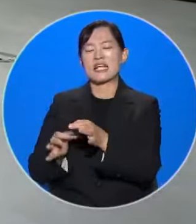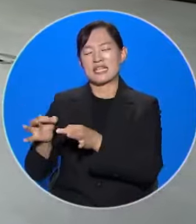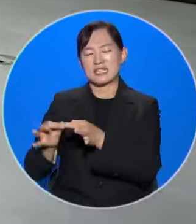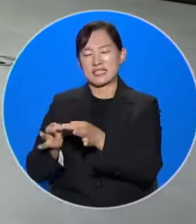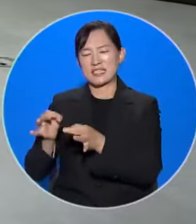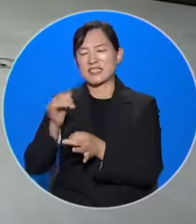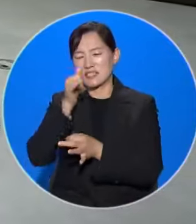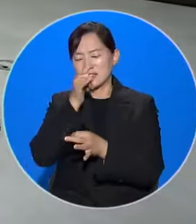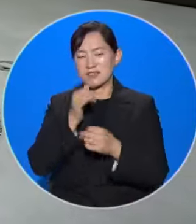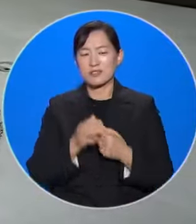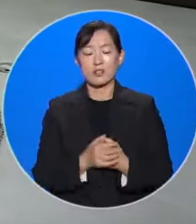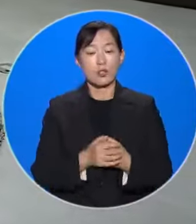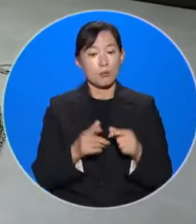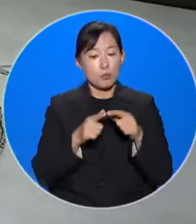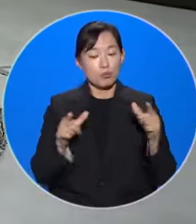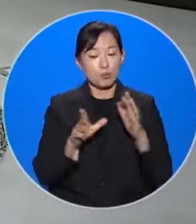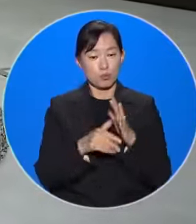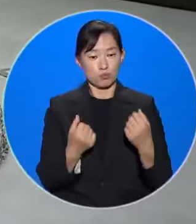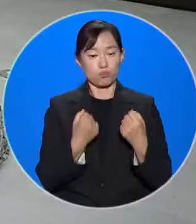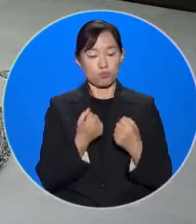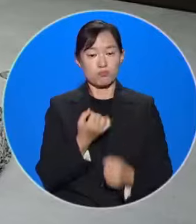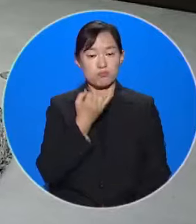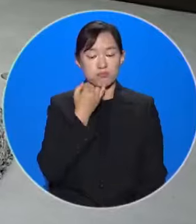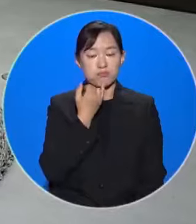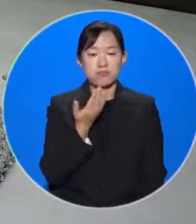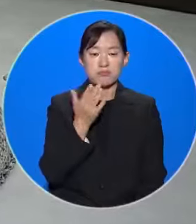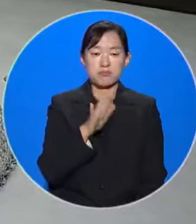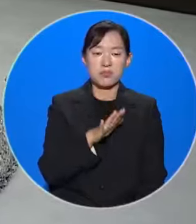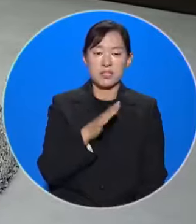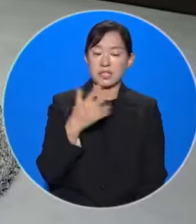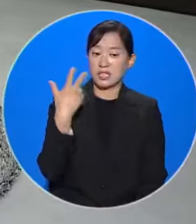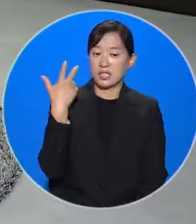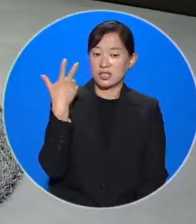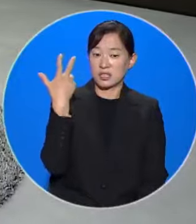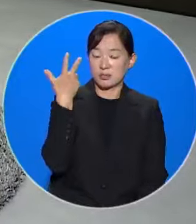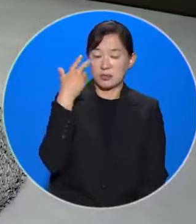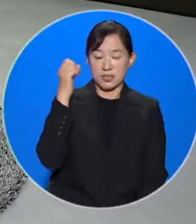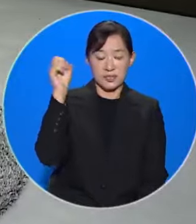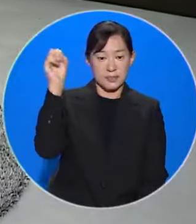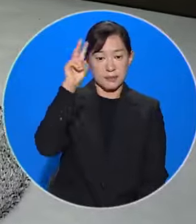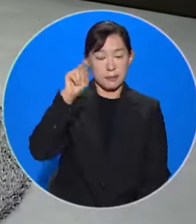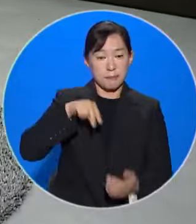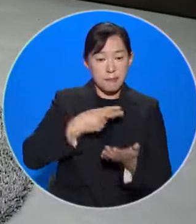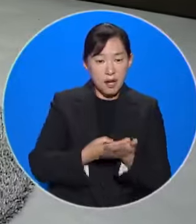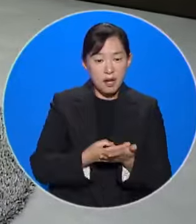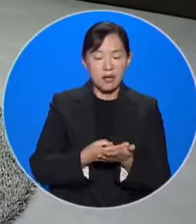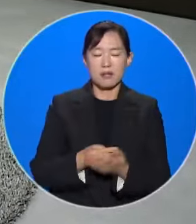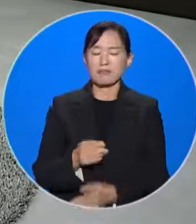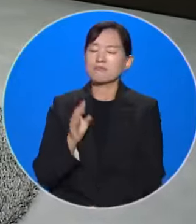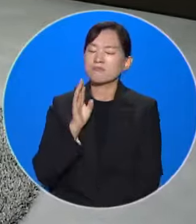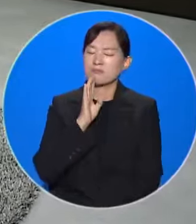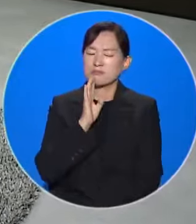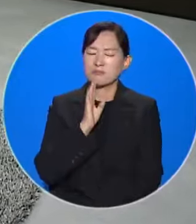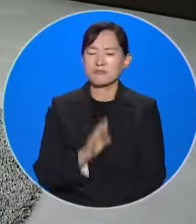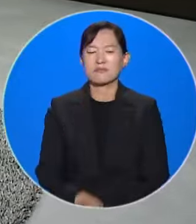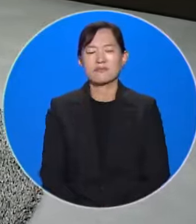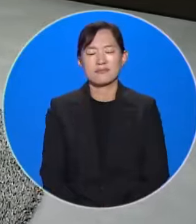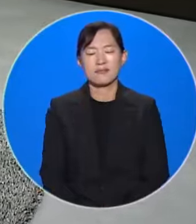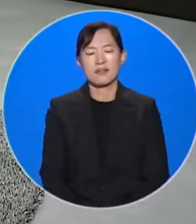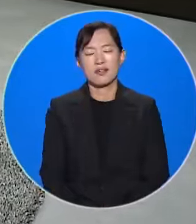가구 대리점을 하셨는데 평소에는 괜찮으셨는데. 네. 지난주 화요일에 갑자기 지금 쓰러지신 거죠? 네네. 아유,